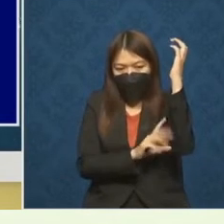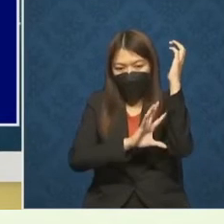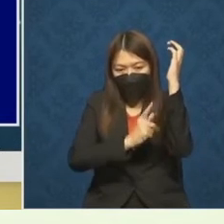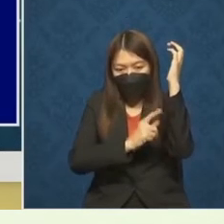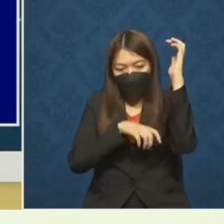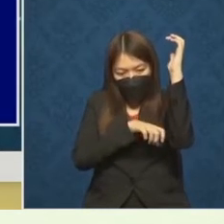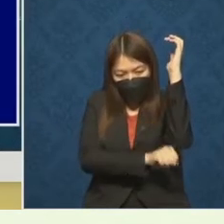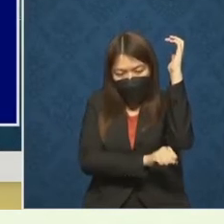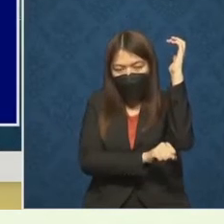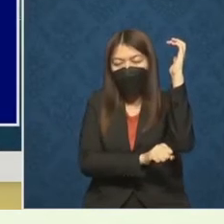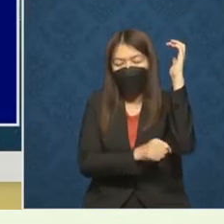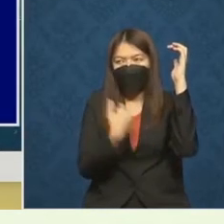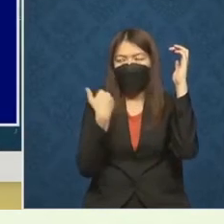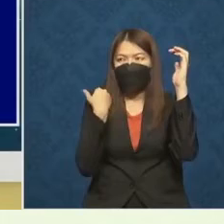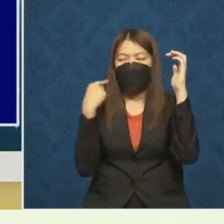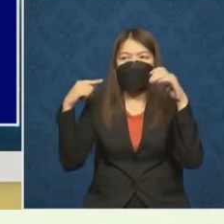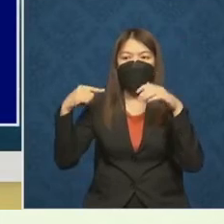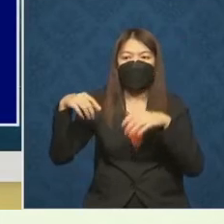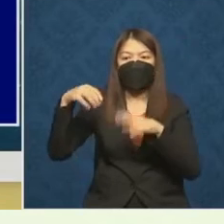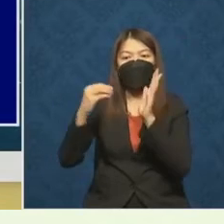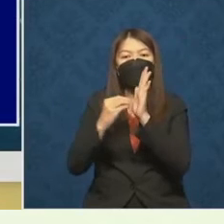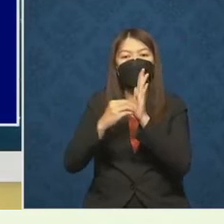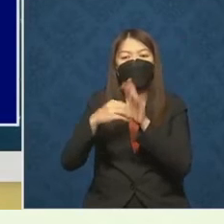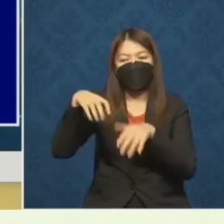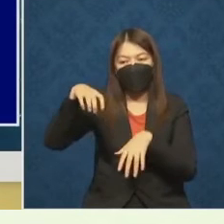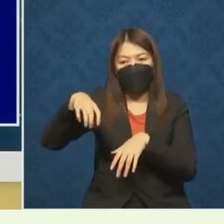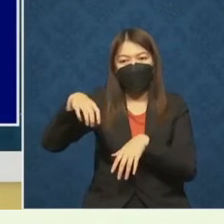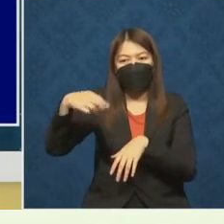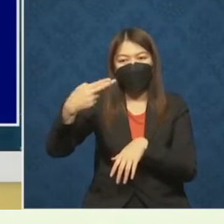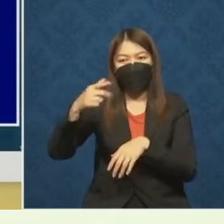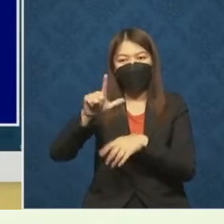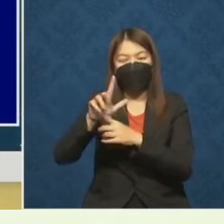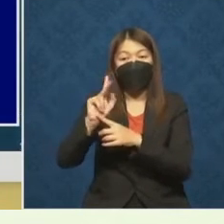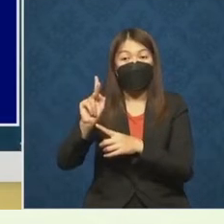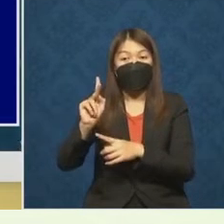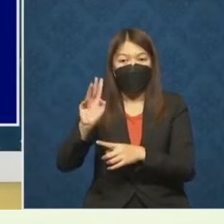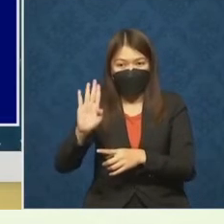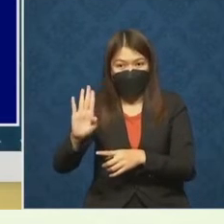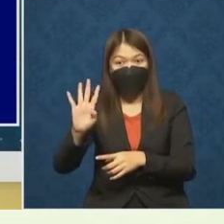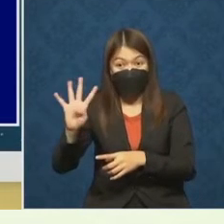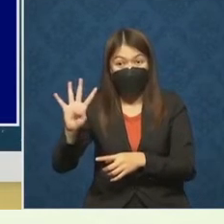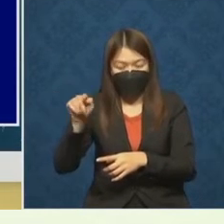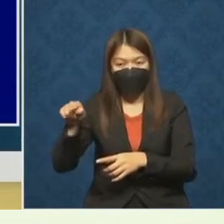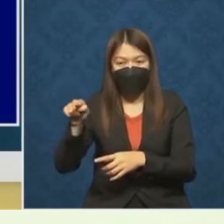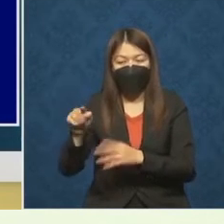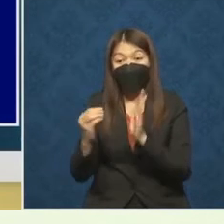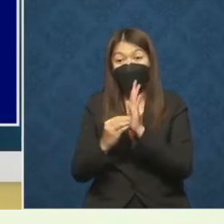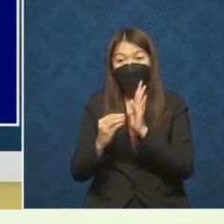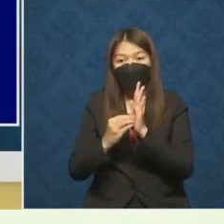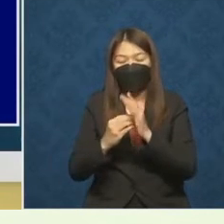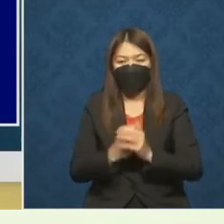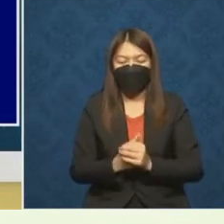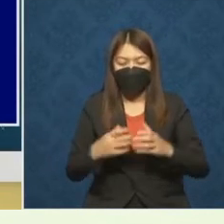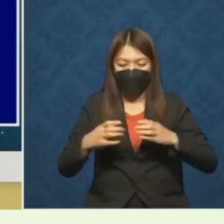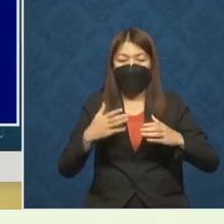าและเมื่อเร็วๆนี้ก็คือหลักสี่นะครับดังนั้นผมจะขออนุญาตกล่าวถึงจังหวัดที่พรรคเสรีรวมไ